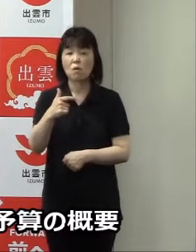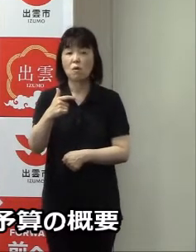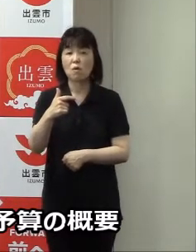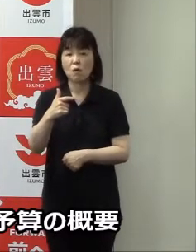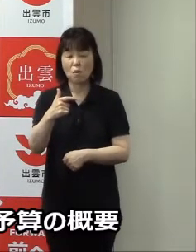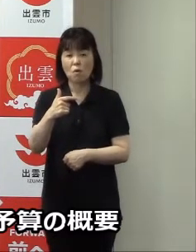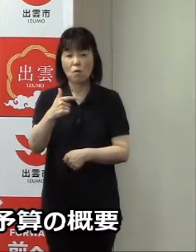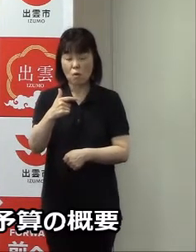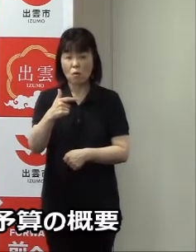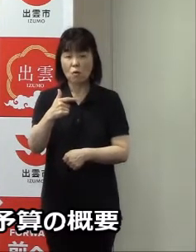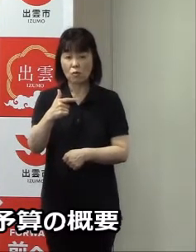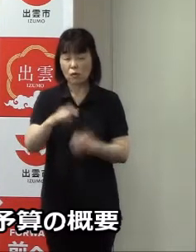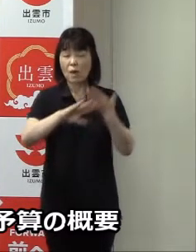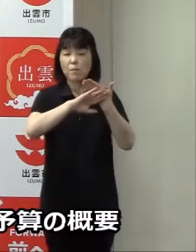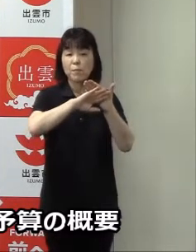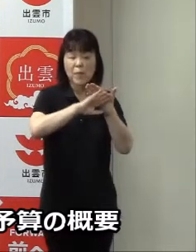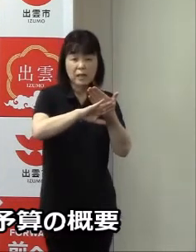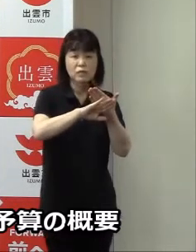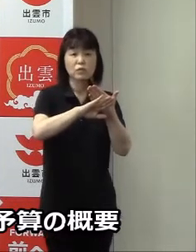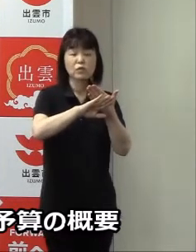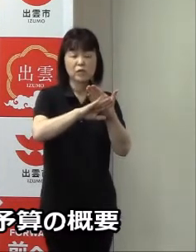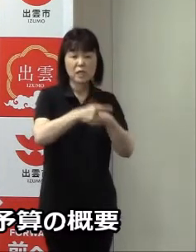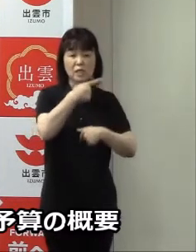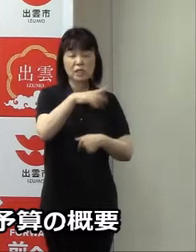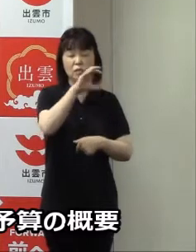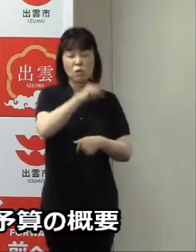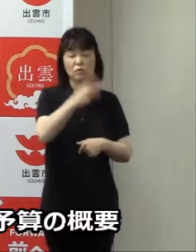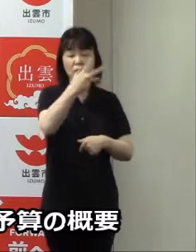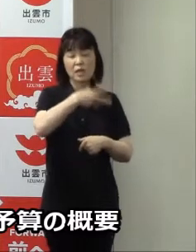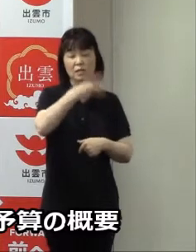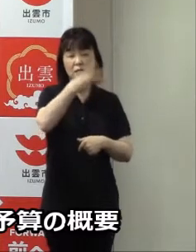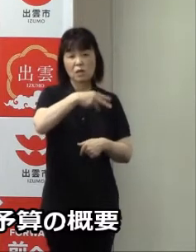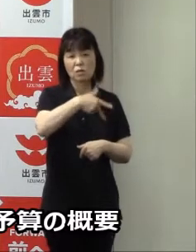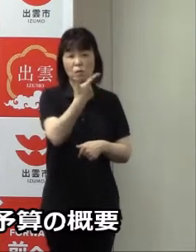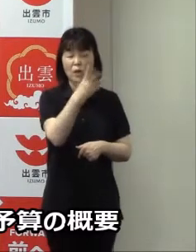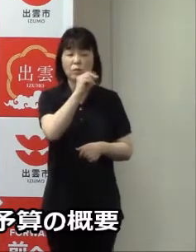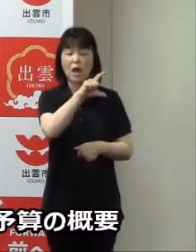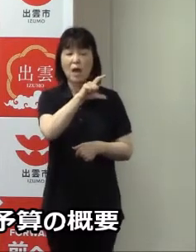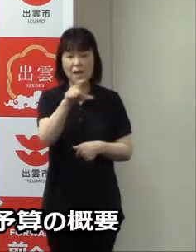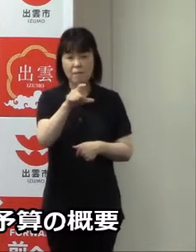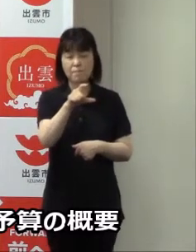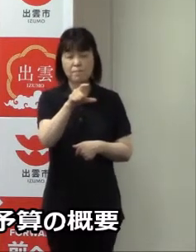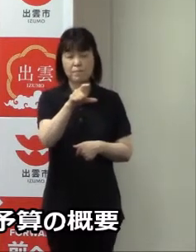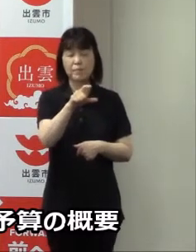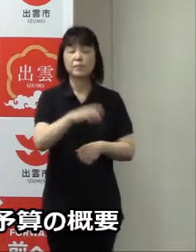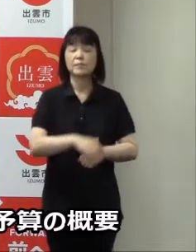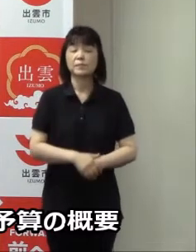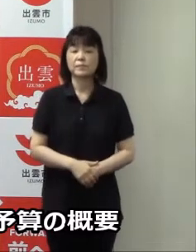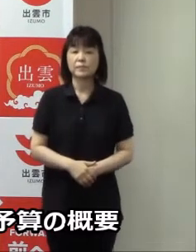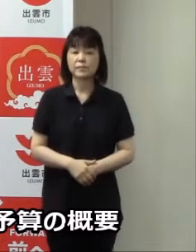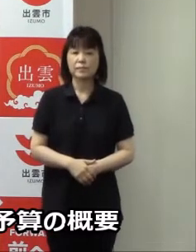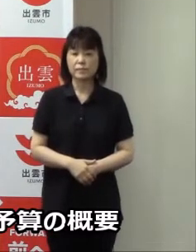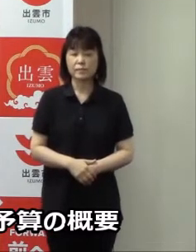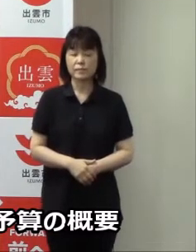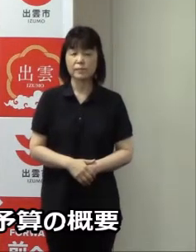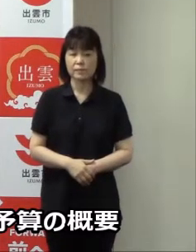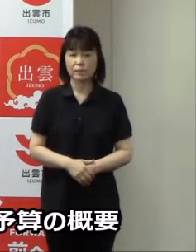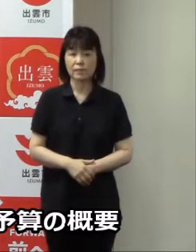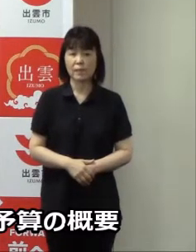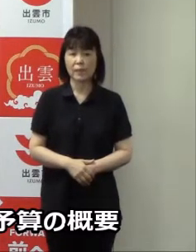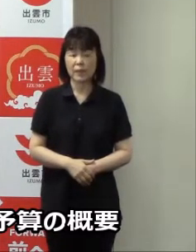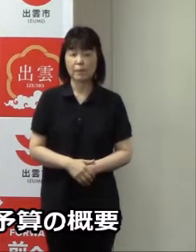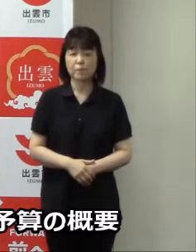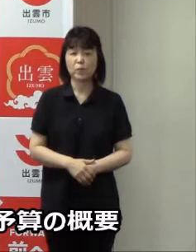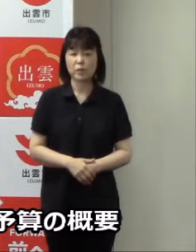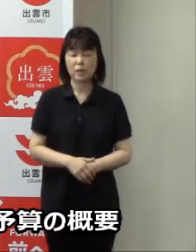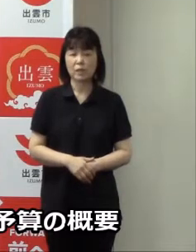と違うものとして、1億3600万円を計上させてもらっています。次に、4番目は現年発